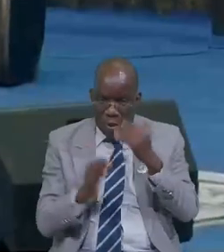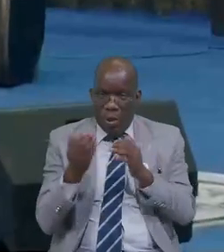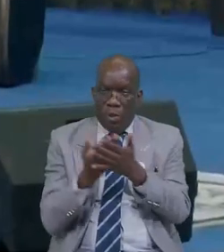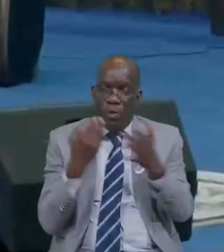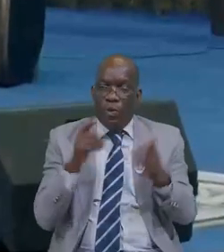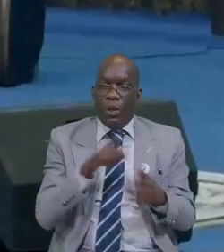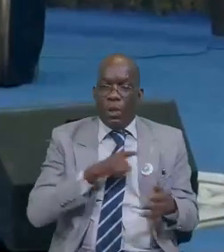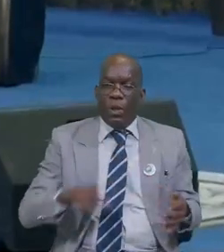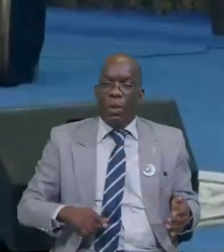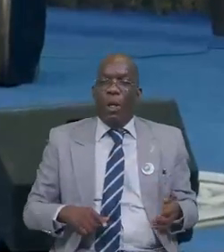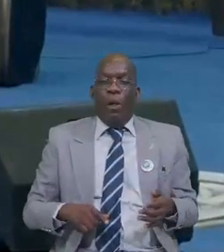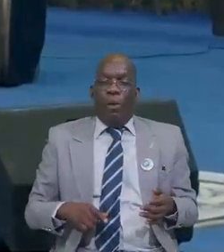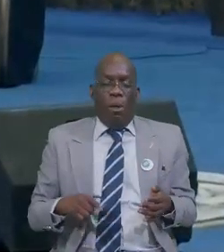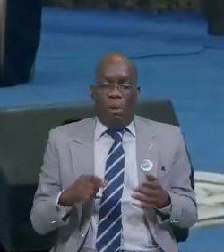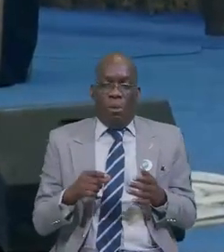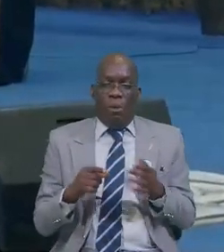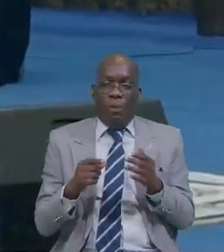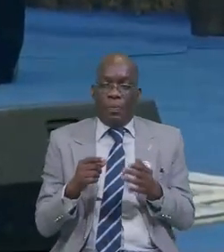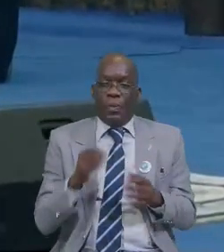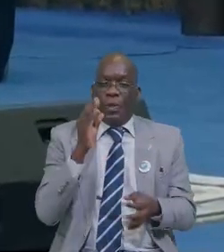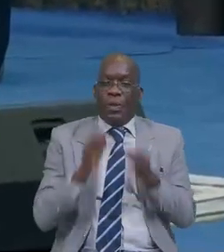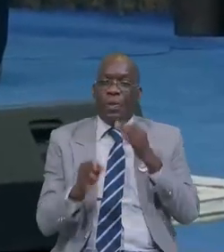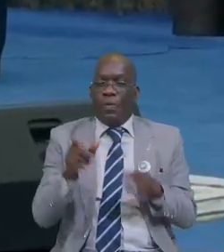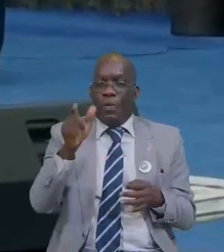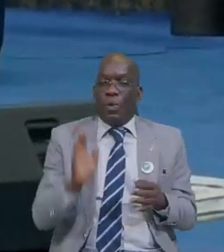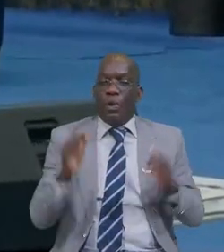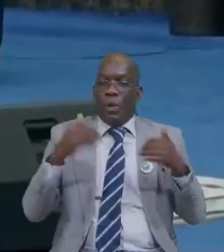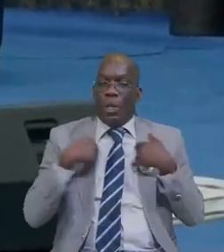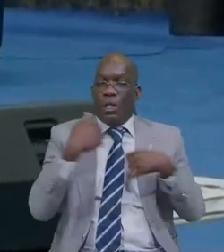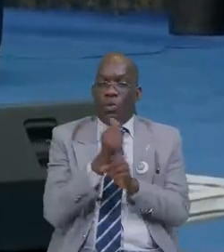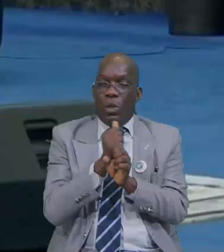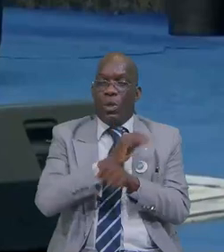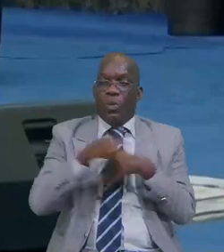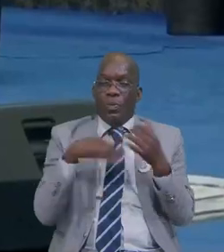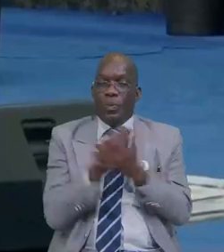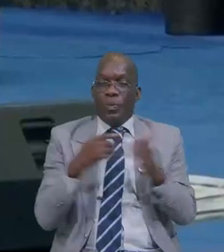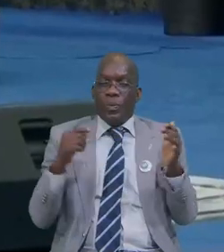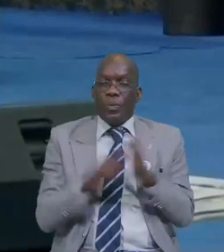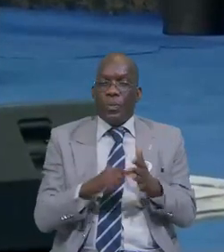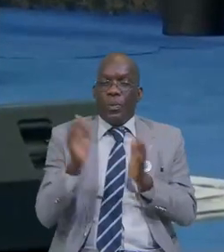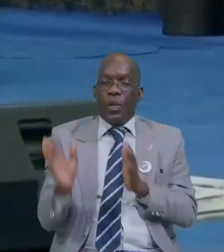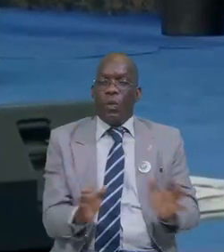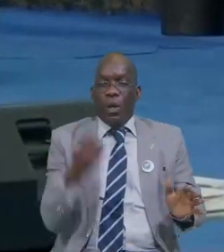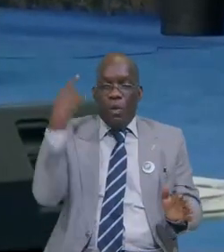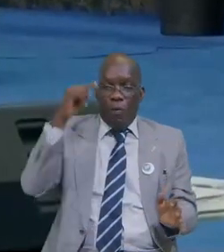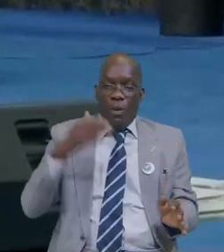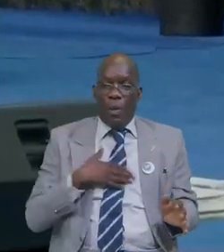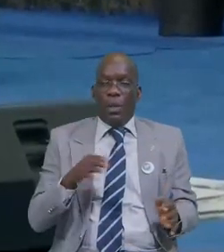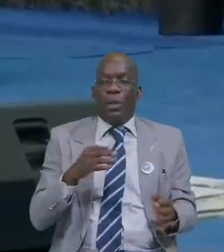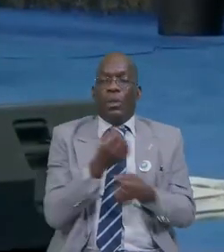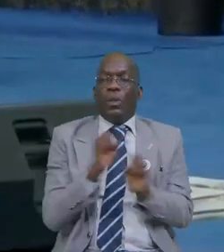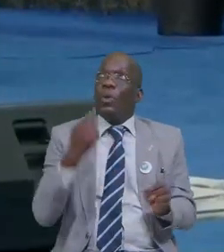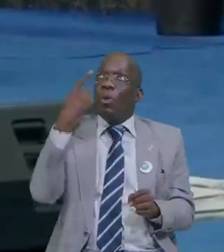Et tu dis, oh, ce n'est pas moi, c'est Dieu a fait tout ce plan-là pour mon salut.